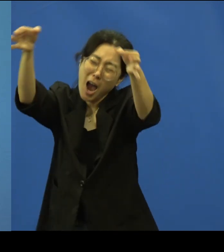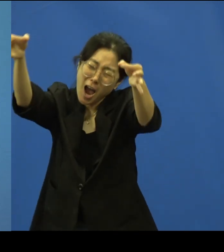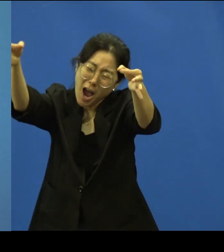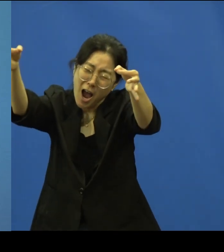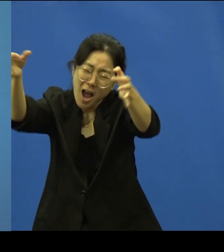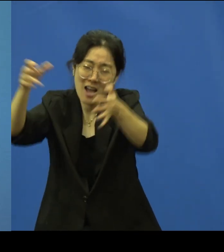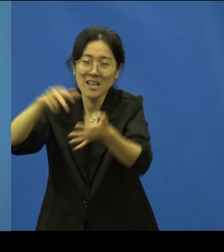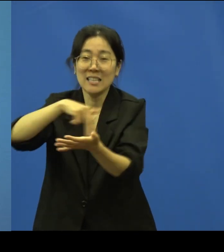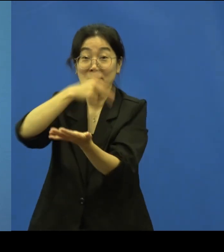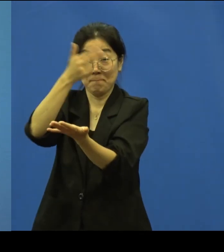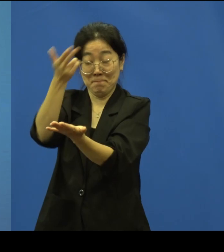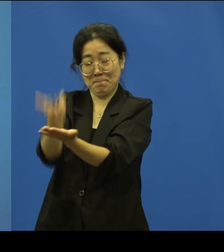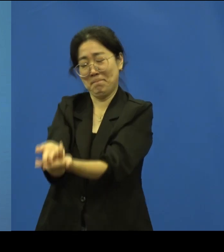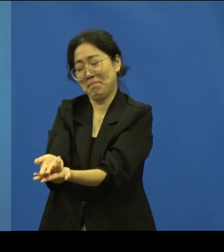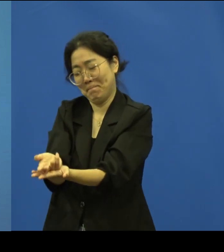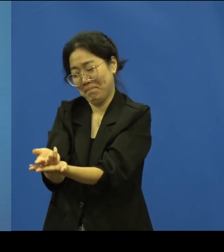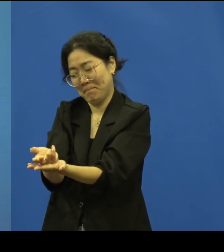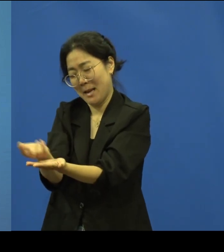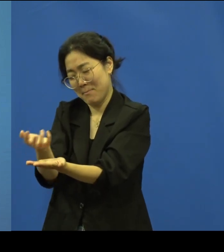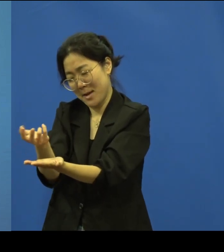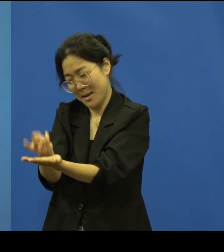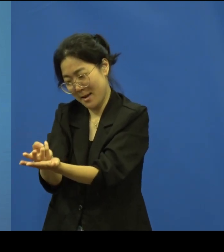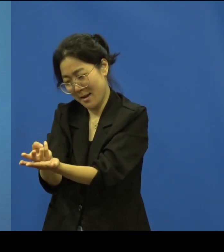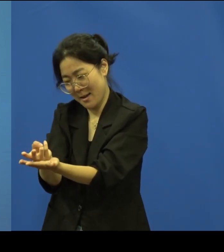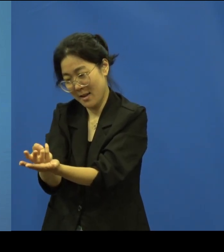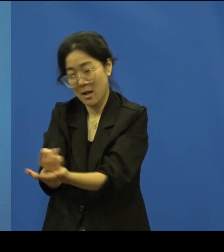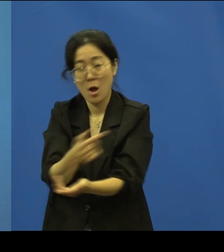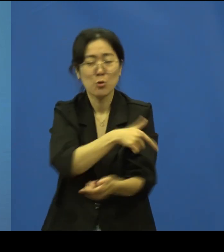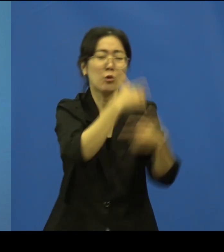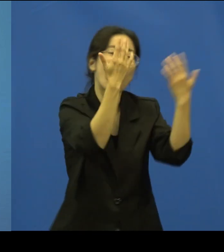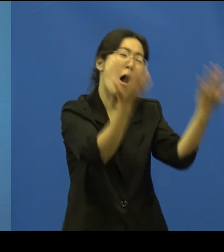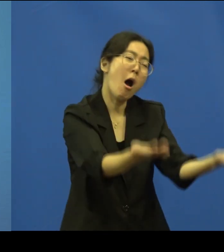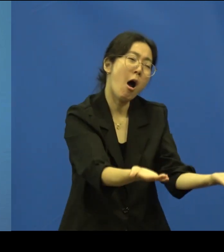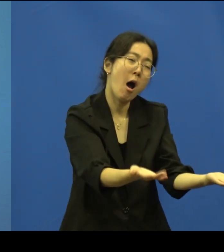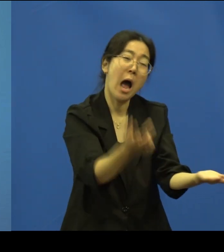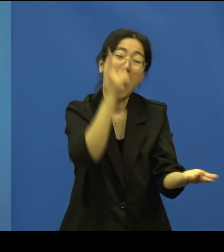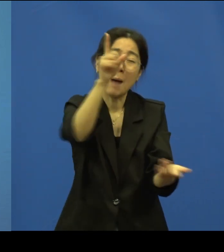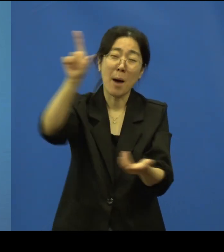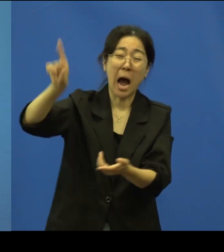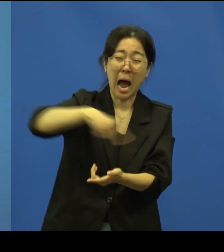착륙. 그러니까 막 기도할 때마다 쭉.